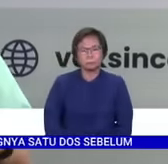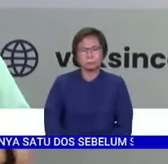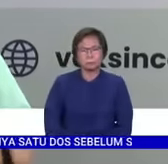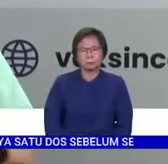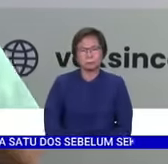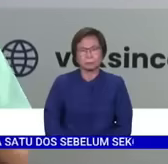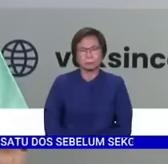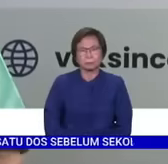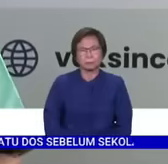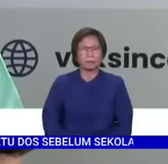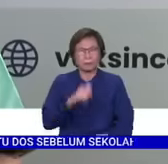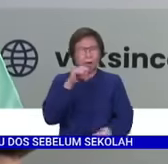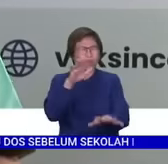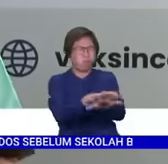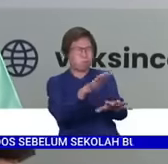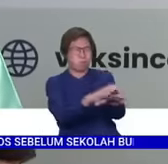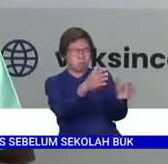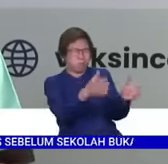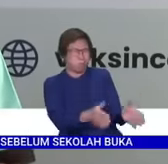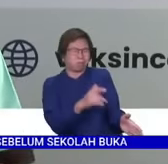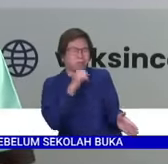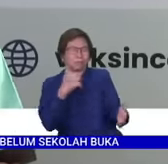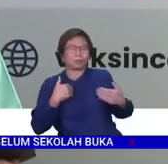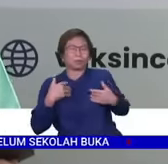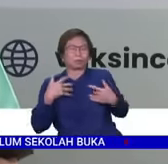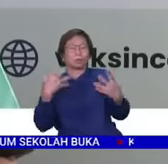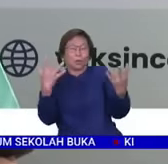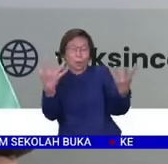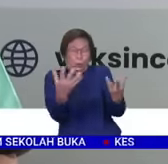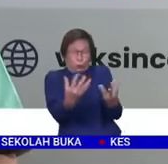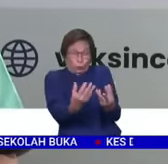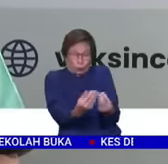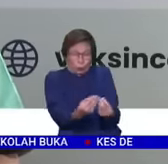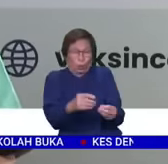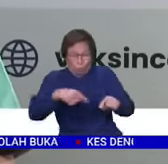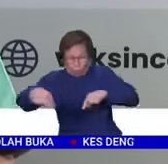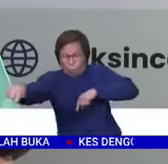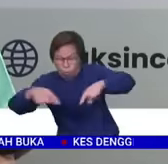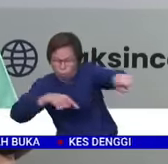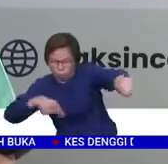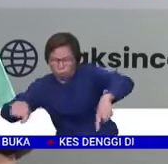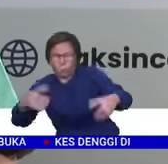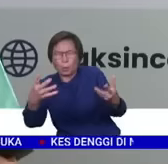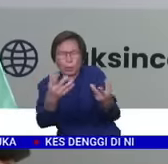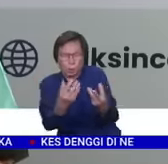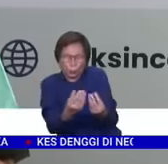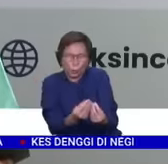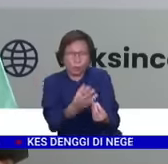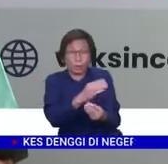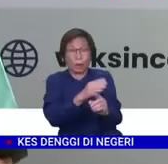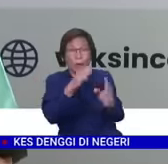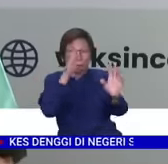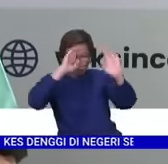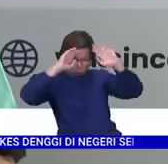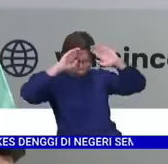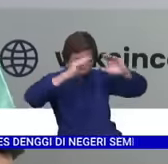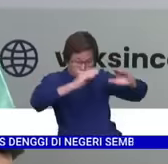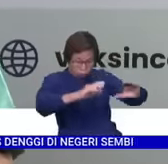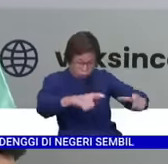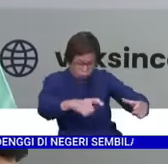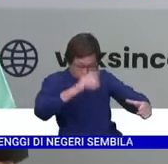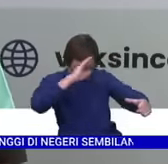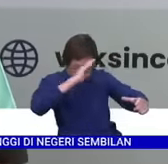tuh banyak orang kita dapat kurangkan keberatan nah dan juga juga bejadio lebih sesalkan